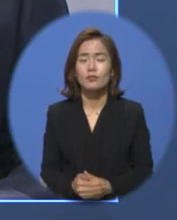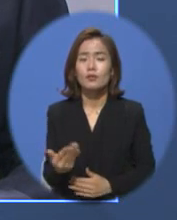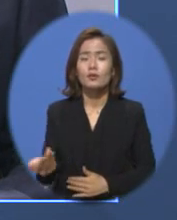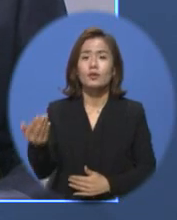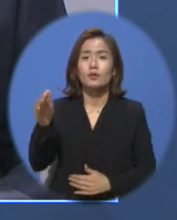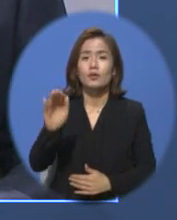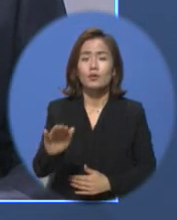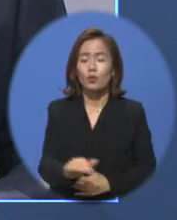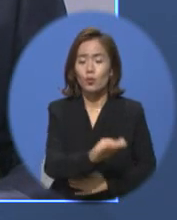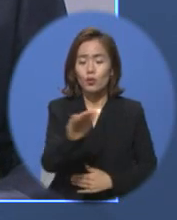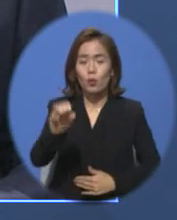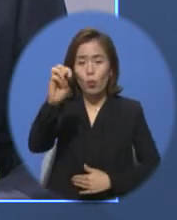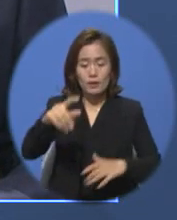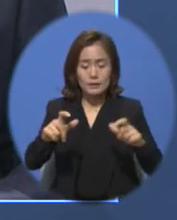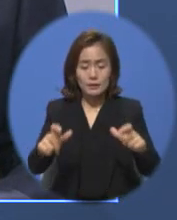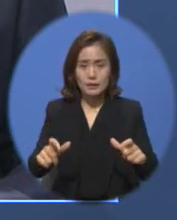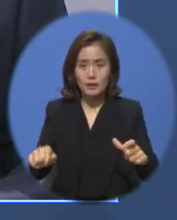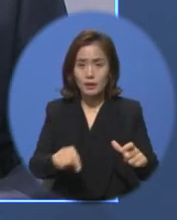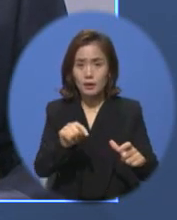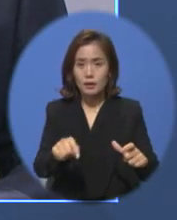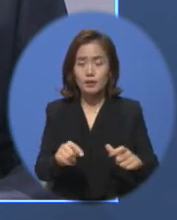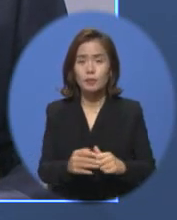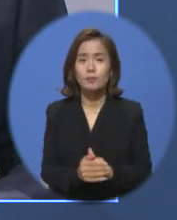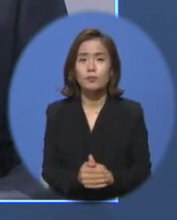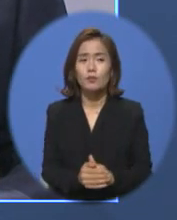담고있습니다.하지만 우리